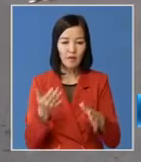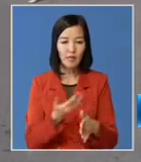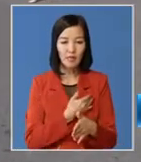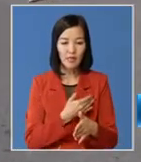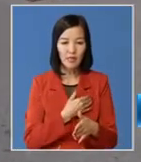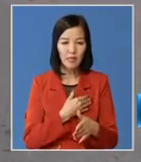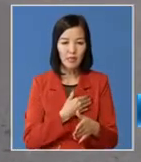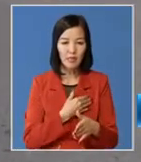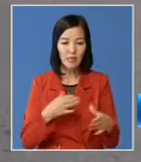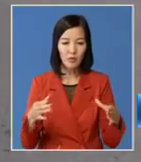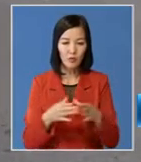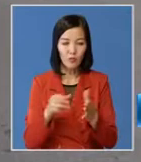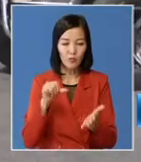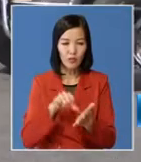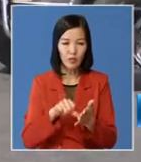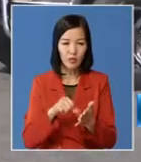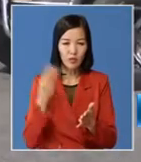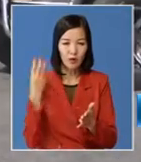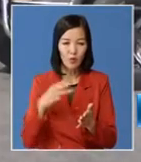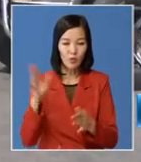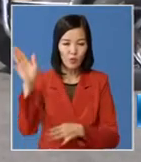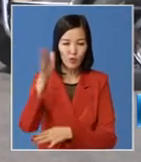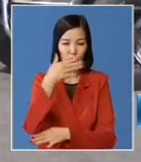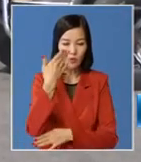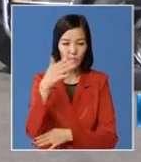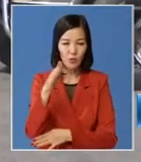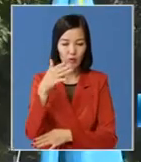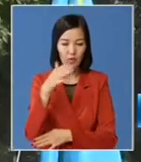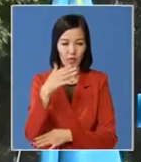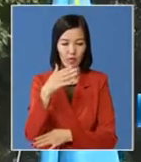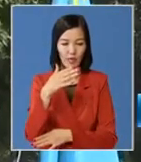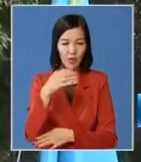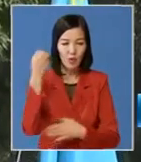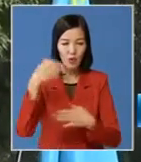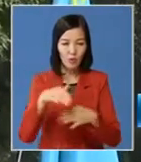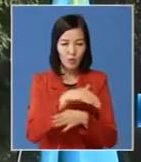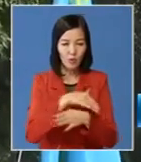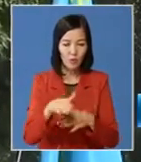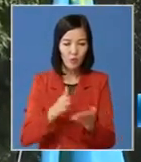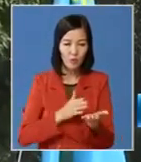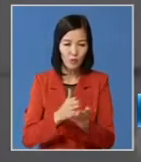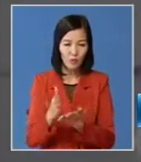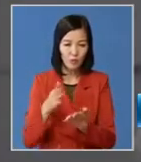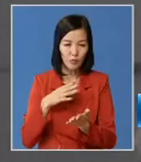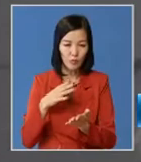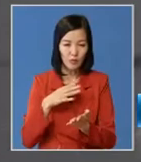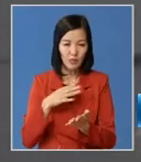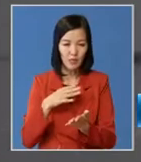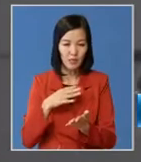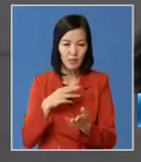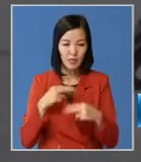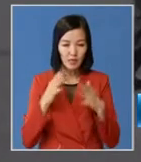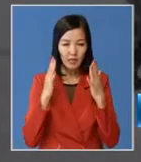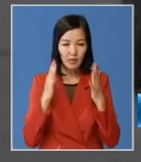қатысты. Көк туды желбіреткен 30 шақты жол талғамайтын көлік шаһардың орталық көшелерімен жүріп өтті. Тұрғындардың назарын аудартып, мерекелік